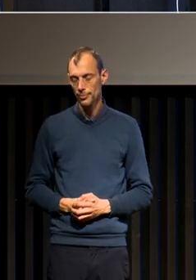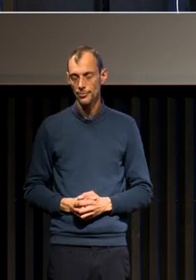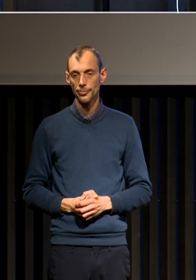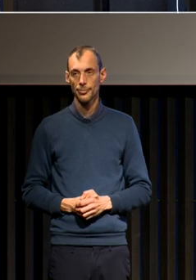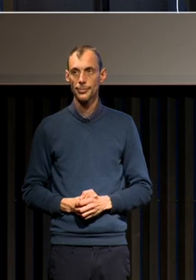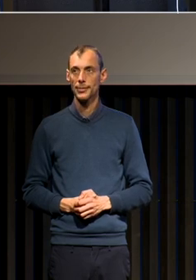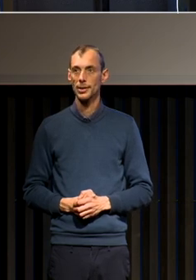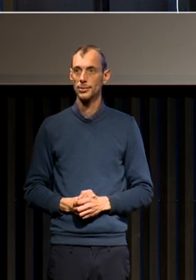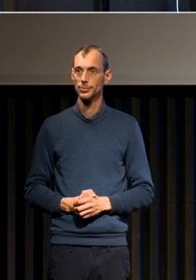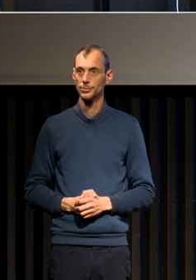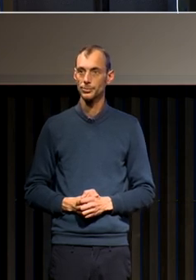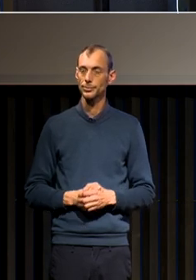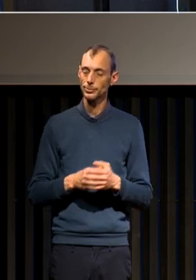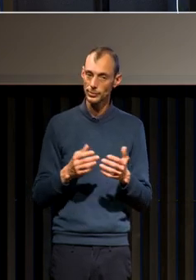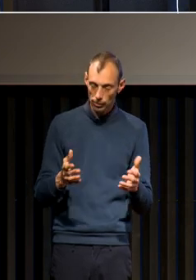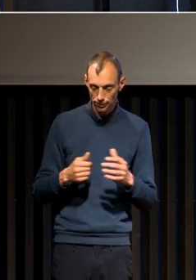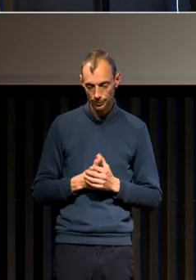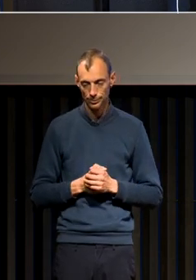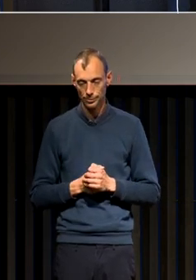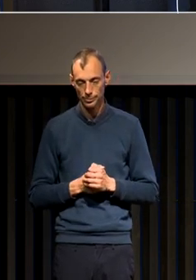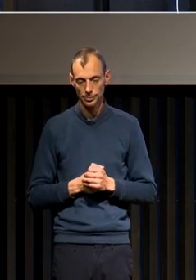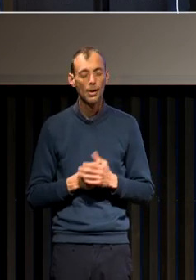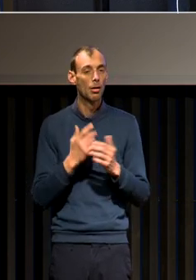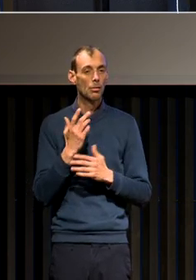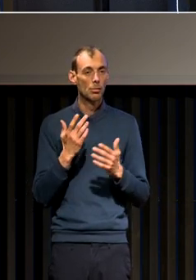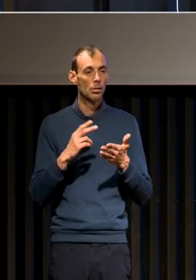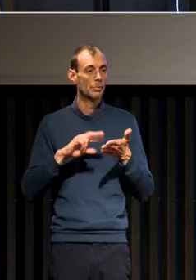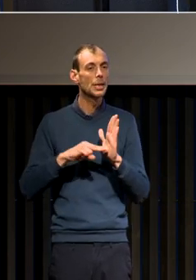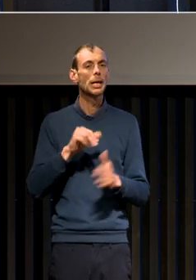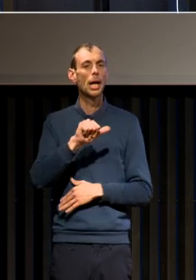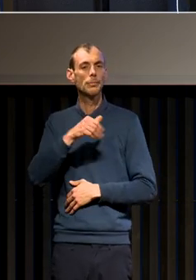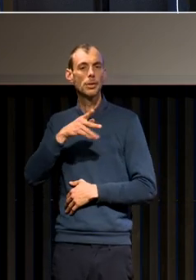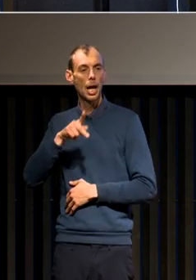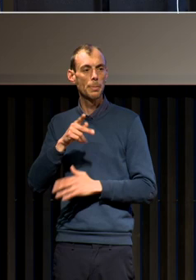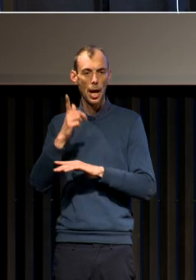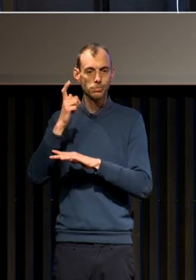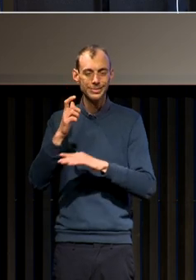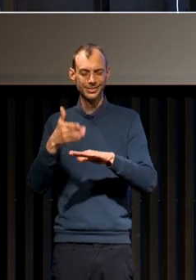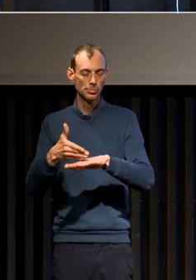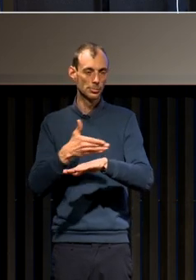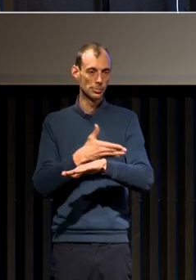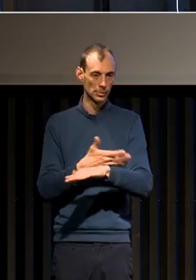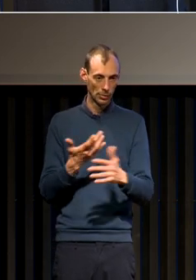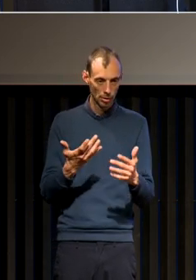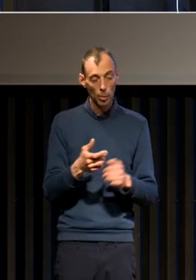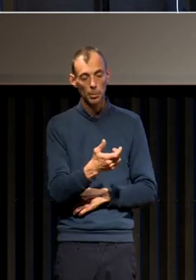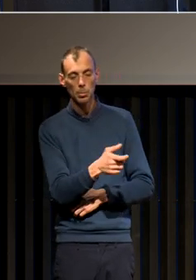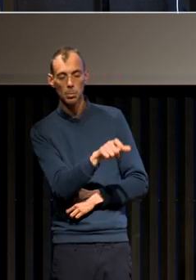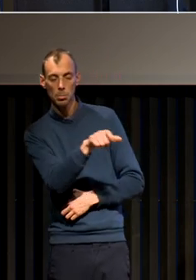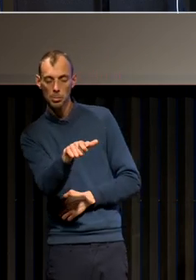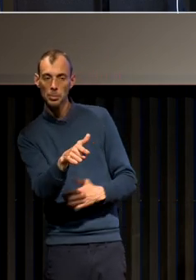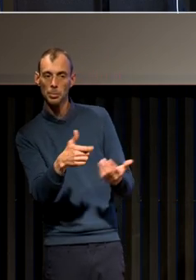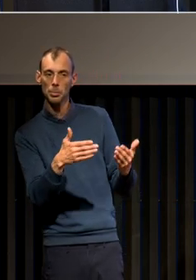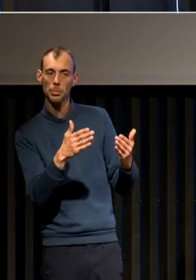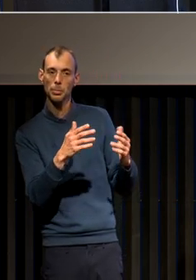la mise en œuvre de l'AMP doit être précédée d'entretiens particuliers des demandeurs avec les membres de